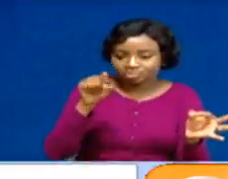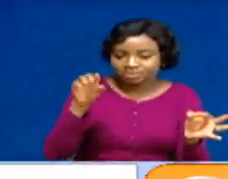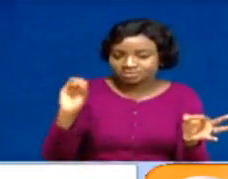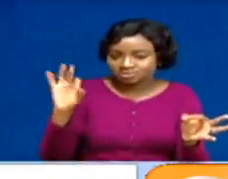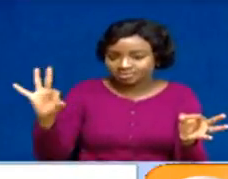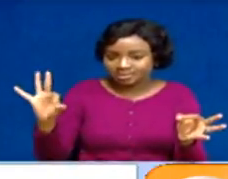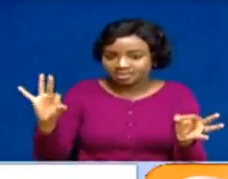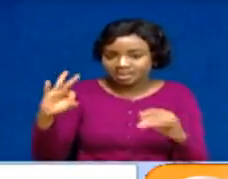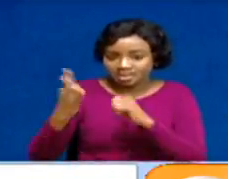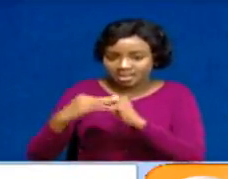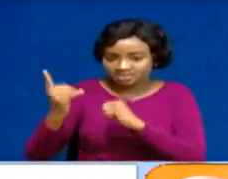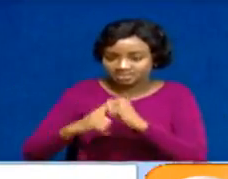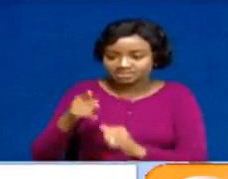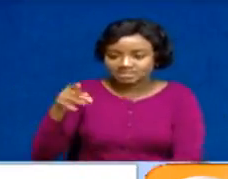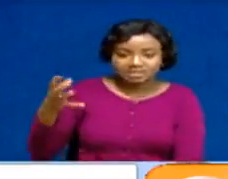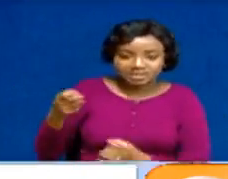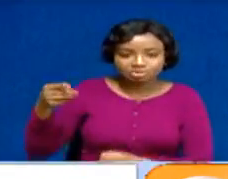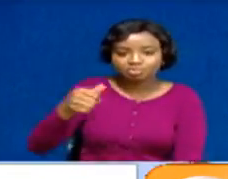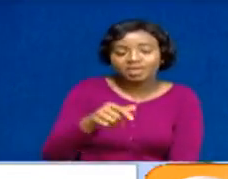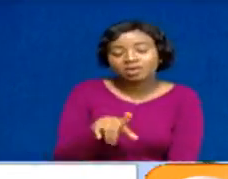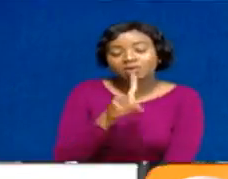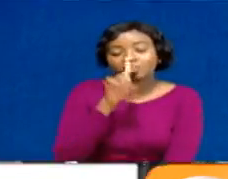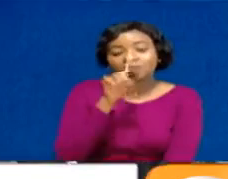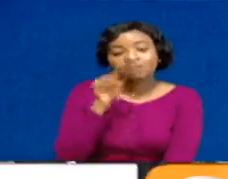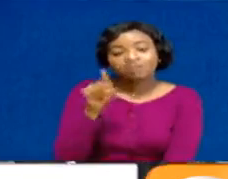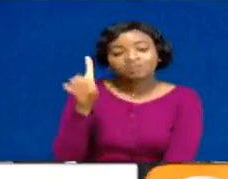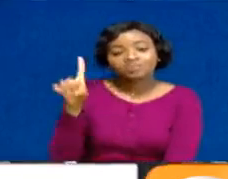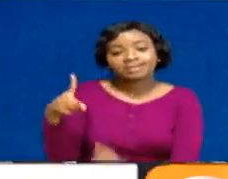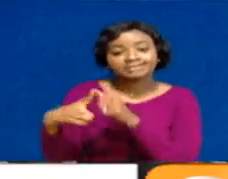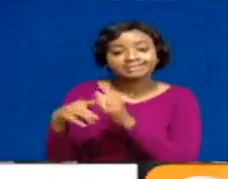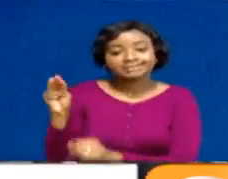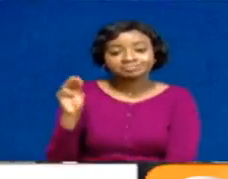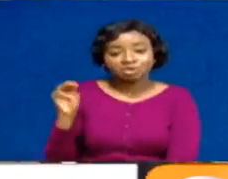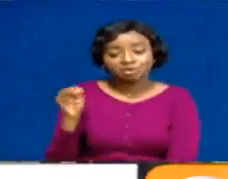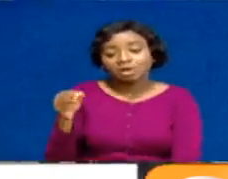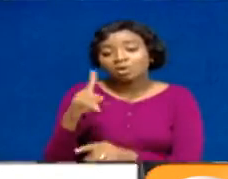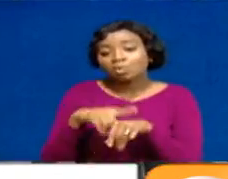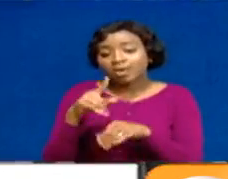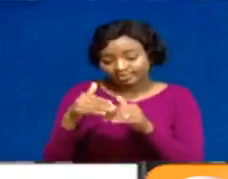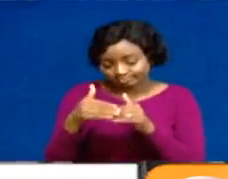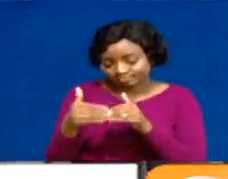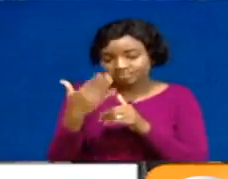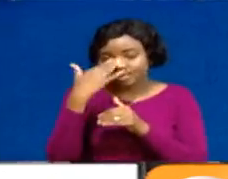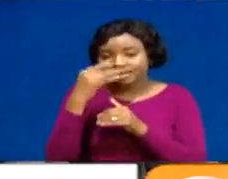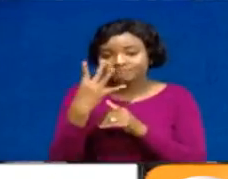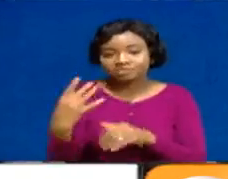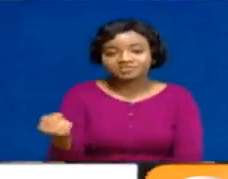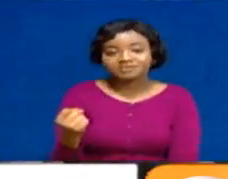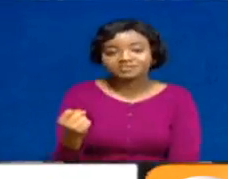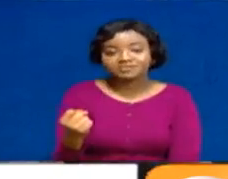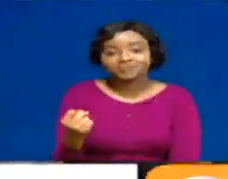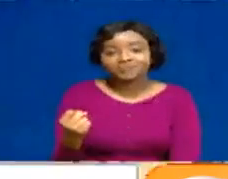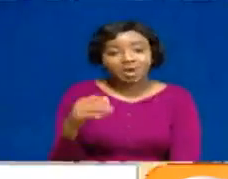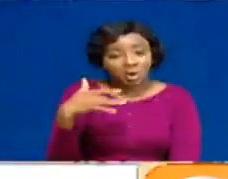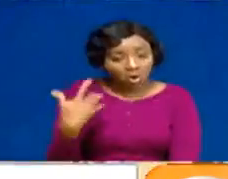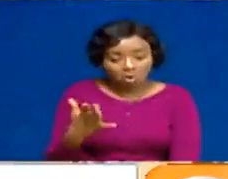0.0386 hectares, is required to pay 1.16 million shillings within the next 45 days or risk eviction.